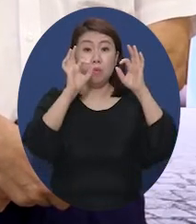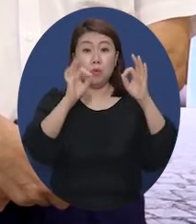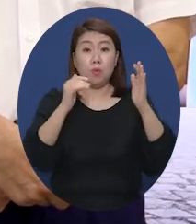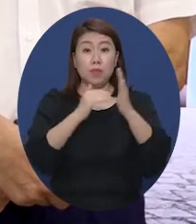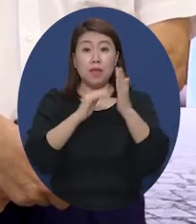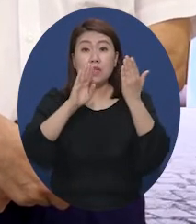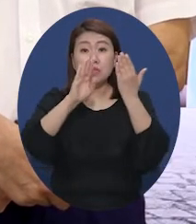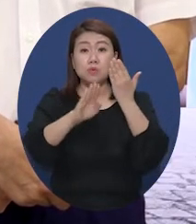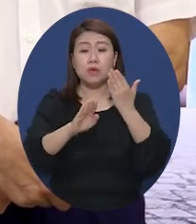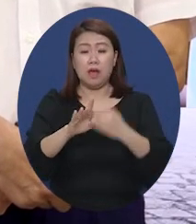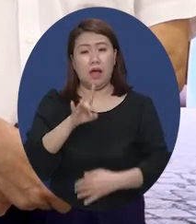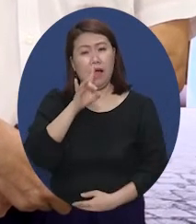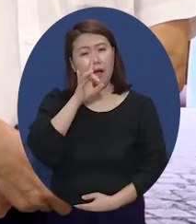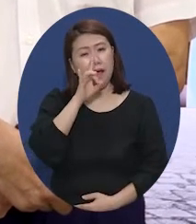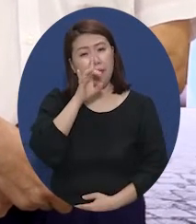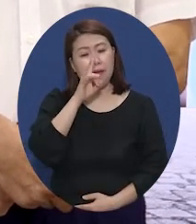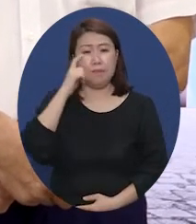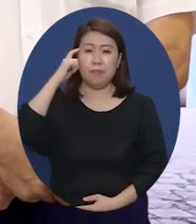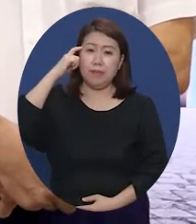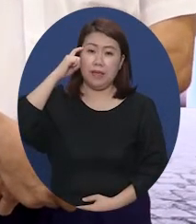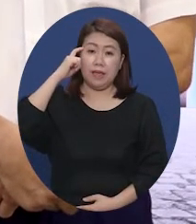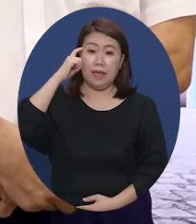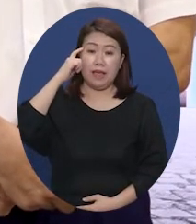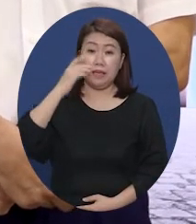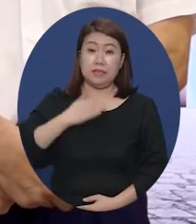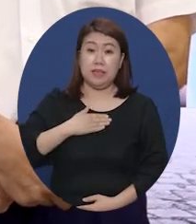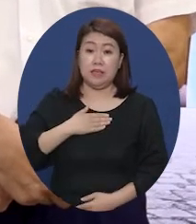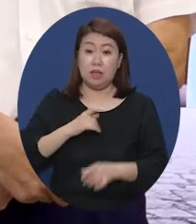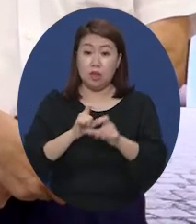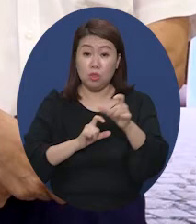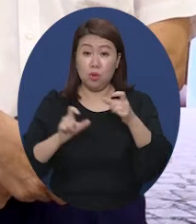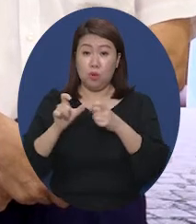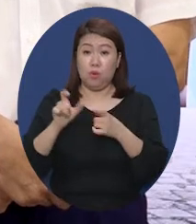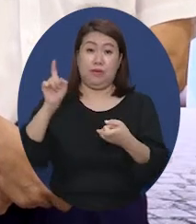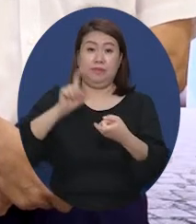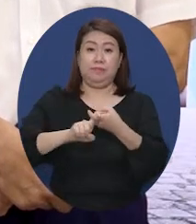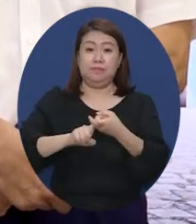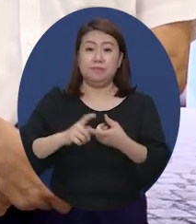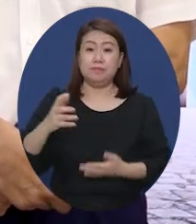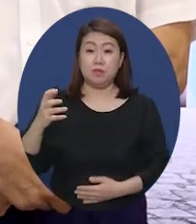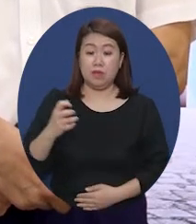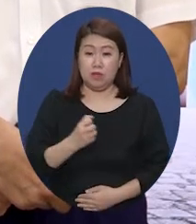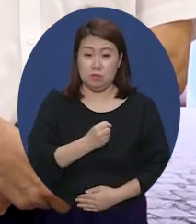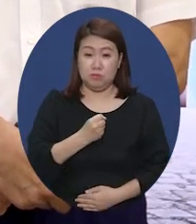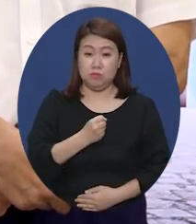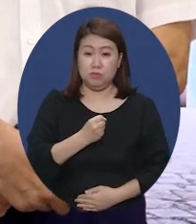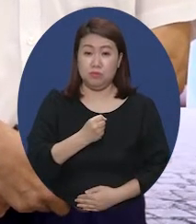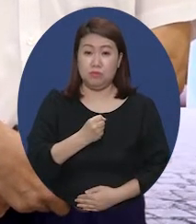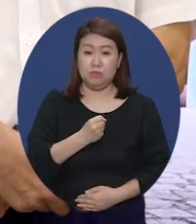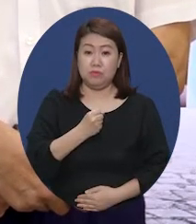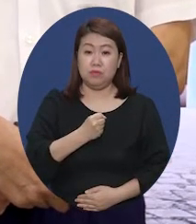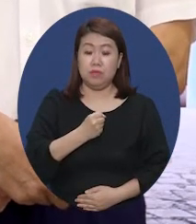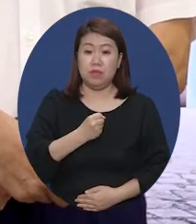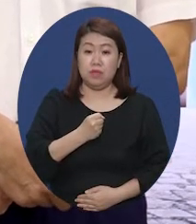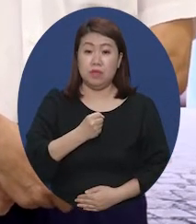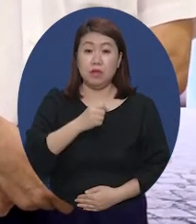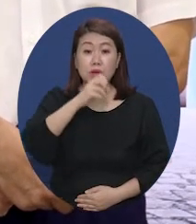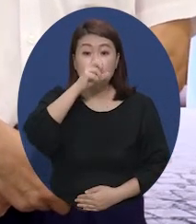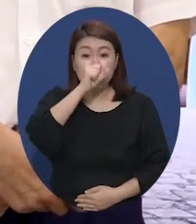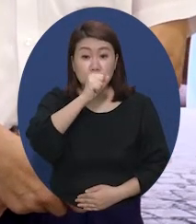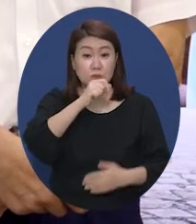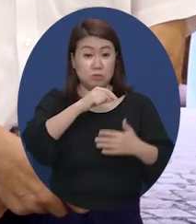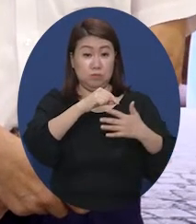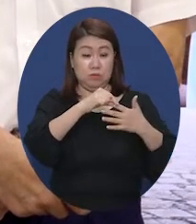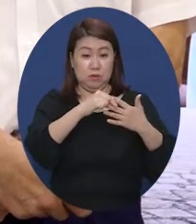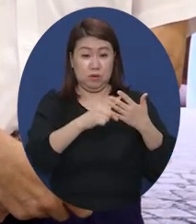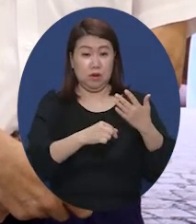프로그램을 본 다음부터 이래서는 안 되겠다. 그래서 제가 본격적으로 아마존에 대해서 관심을 갖게 이뤘습니다. 그러면서는